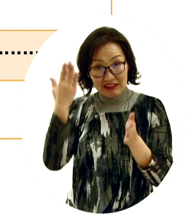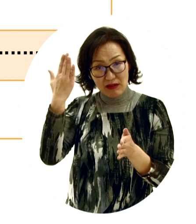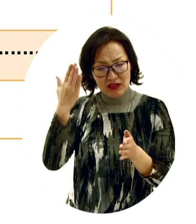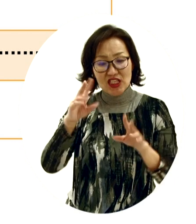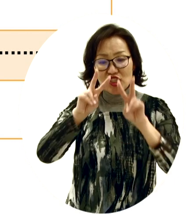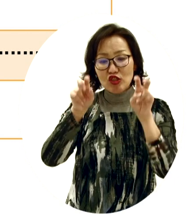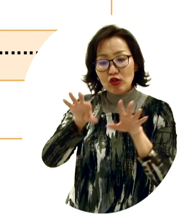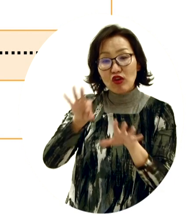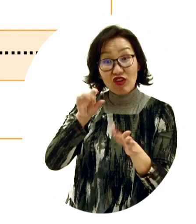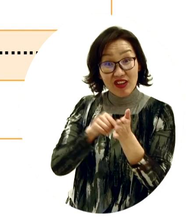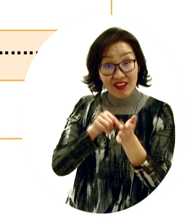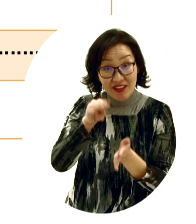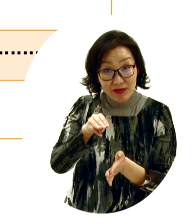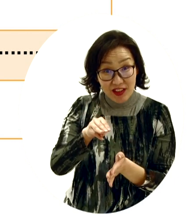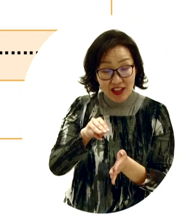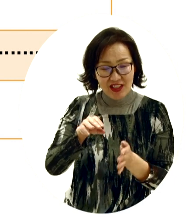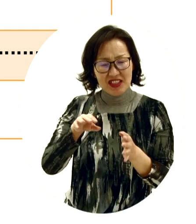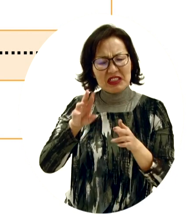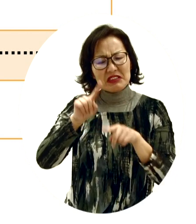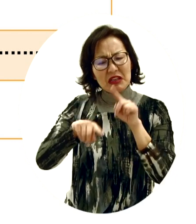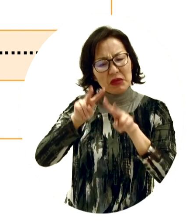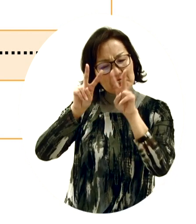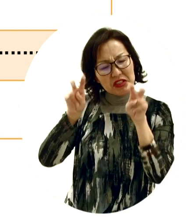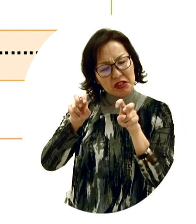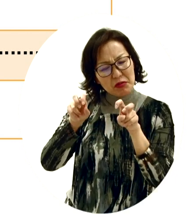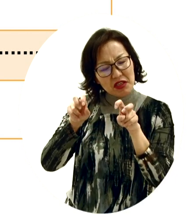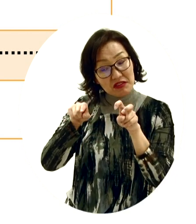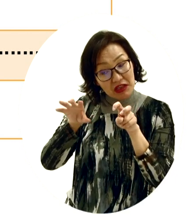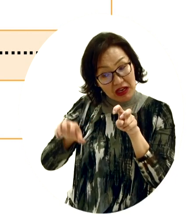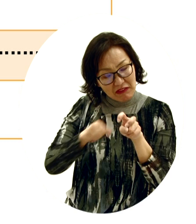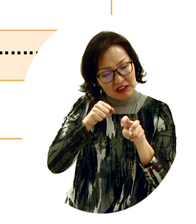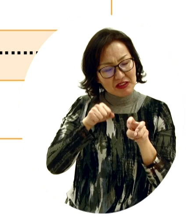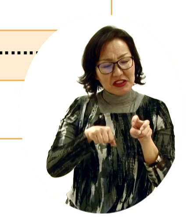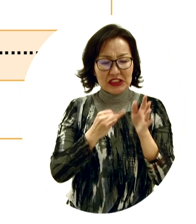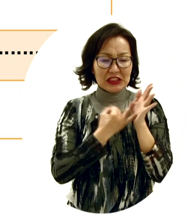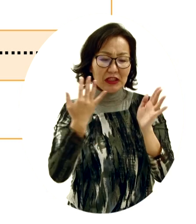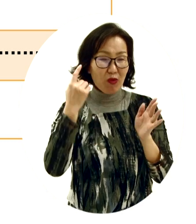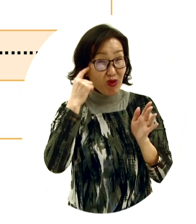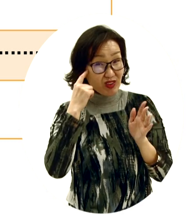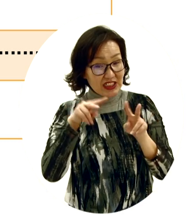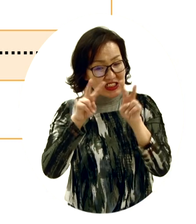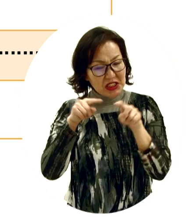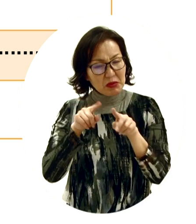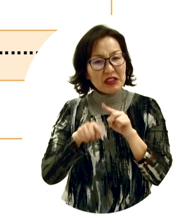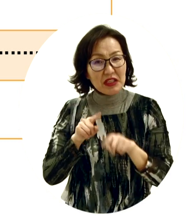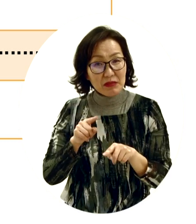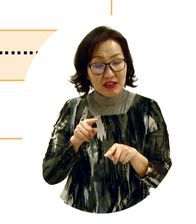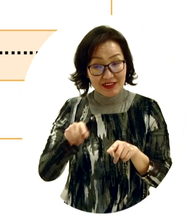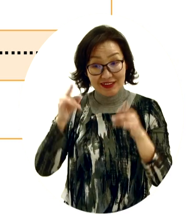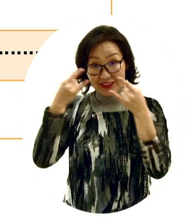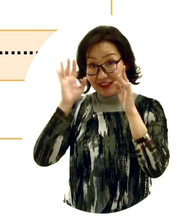тулд сэдвээ сонгож авах ёстой. Тэгэхээр ямар сэдвээр илтгэл тавих вэ гэдэг маань дэлгэцэнд байгаа хүснэгтэнцээ